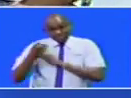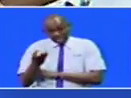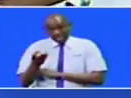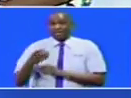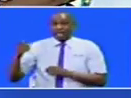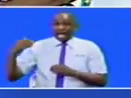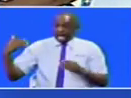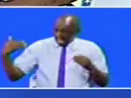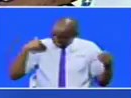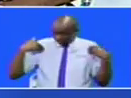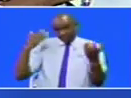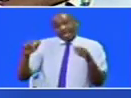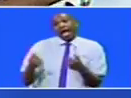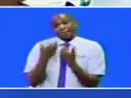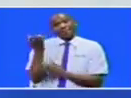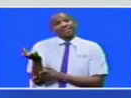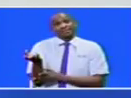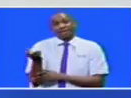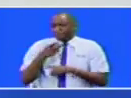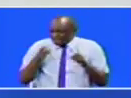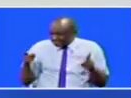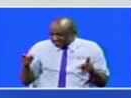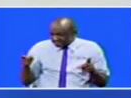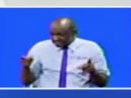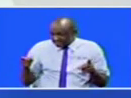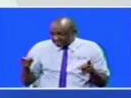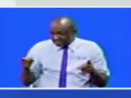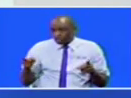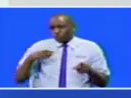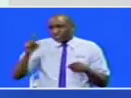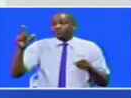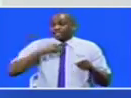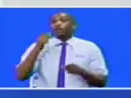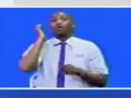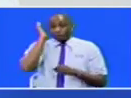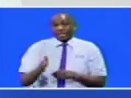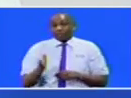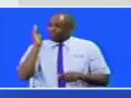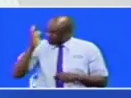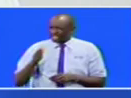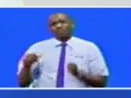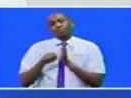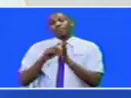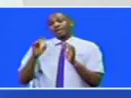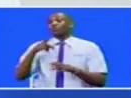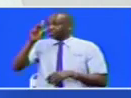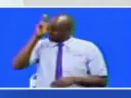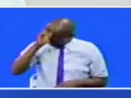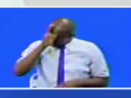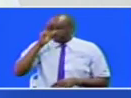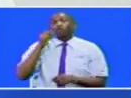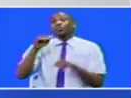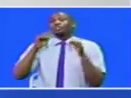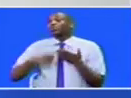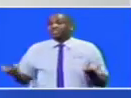harassment that I've taken action. Ndiyo. Juu ya nini. Lakini you can't tell me tutafanya. Fanyeni, wewe ndio polisi, wewe ndio nini, what are you waiting